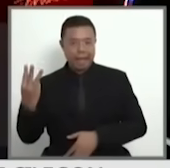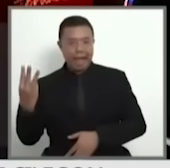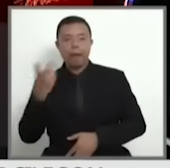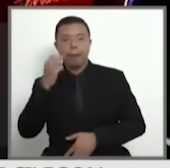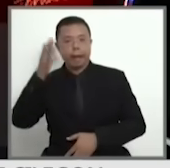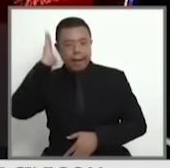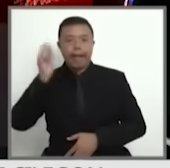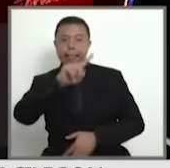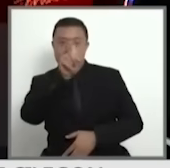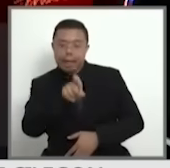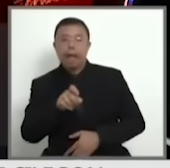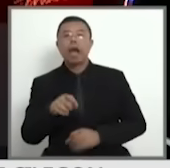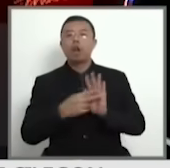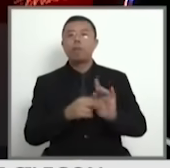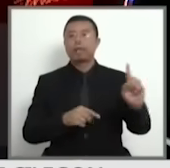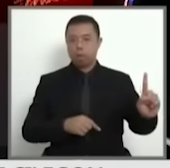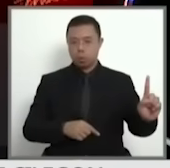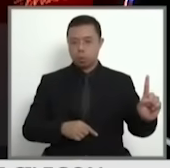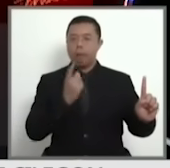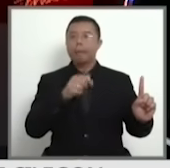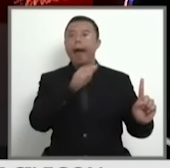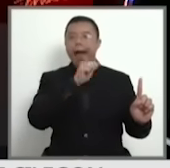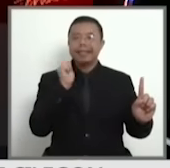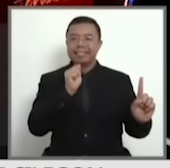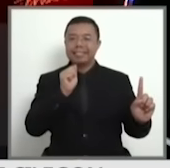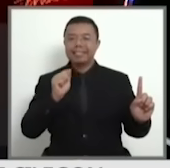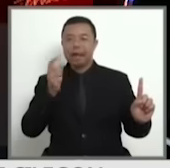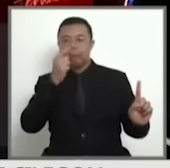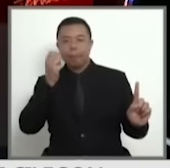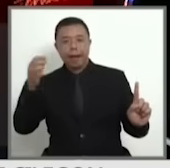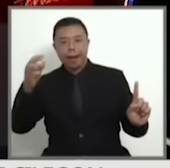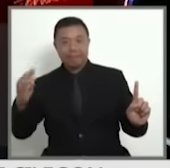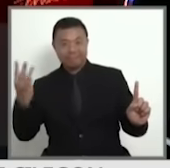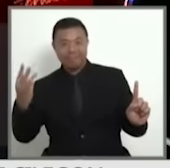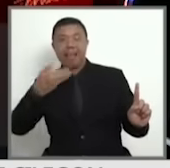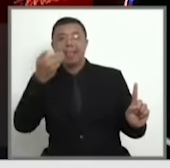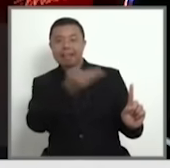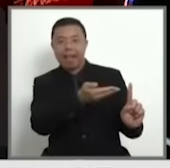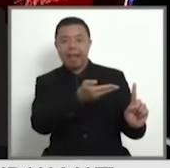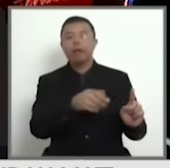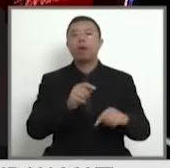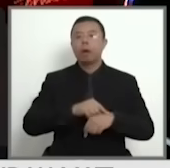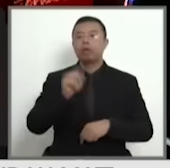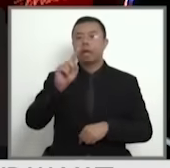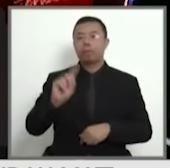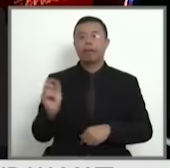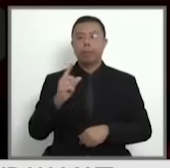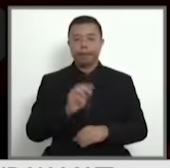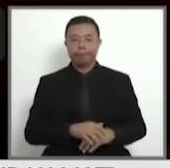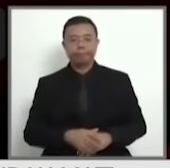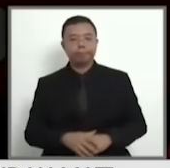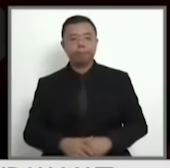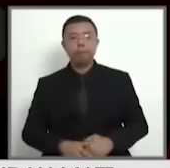panowo bertanya ke calon Presiden nomor urut 1 Bapak Anis Baswedan waktu Pak Ganjar 1 menit dimulai saat Bapak berbicara